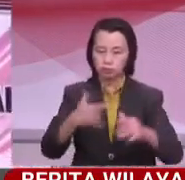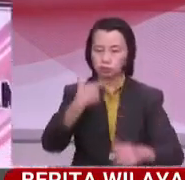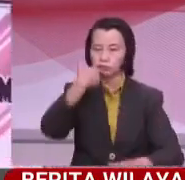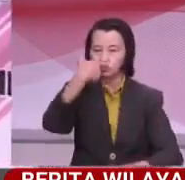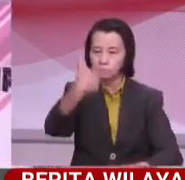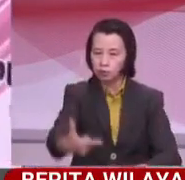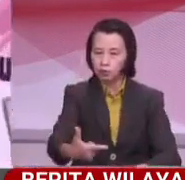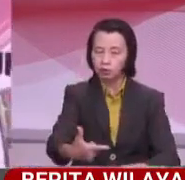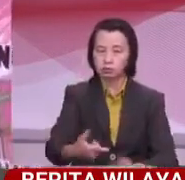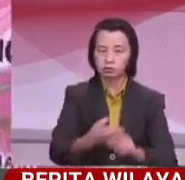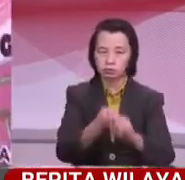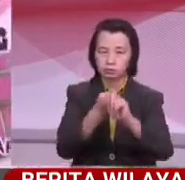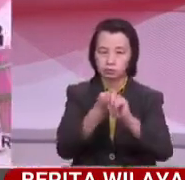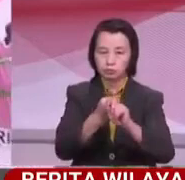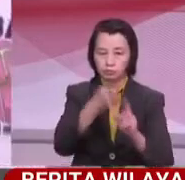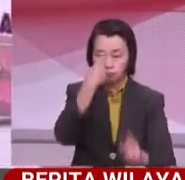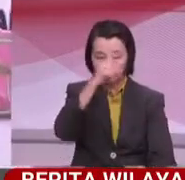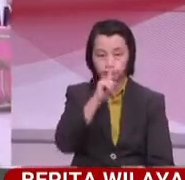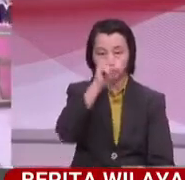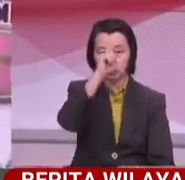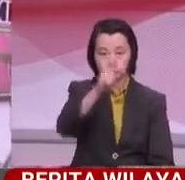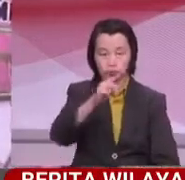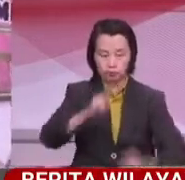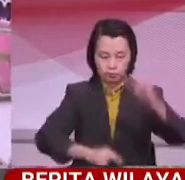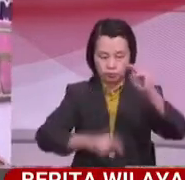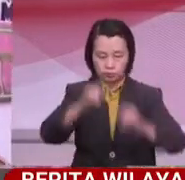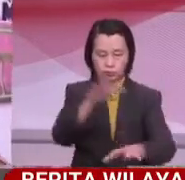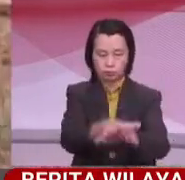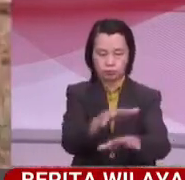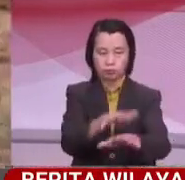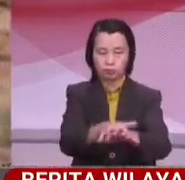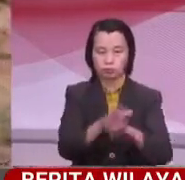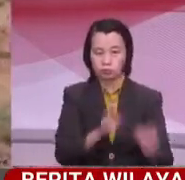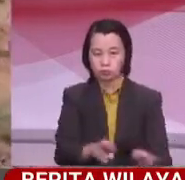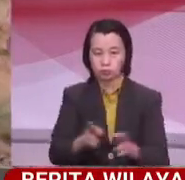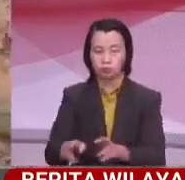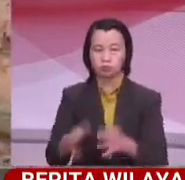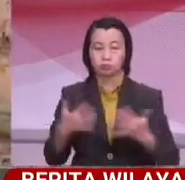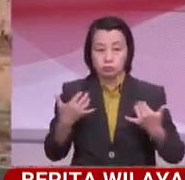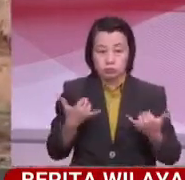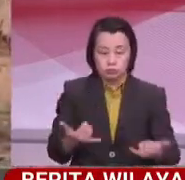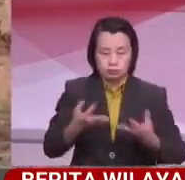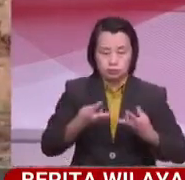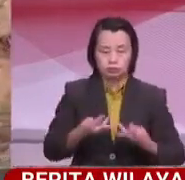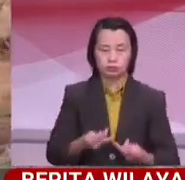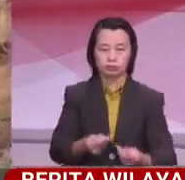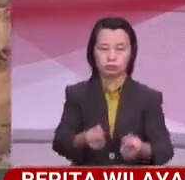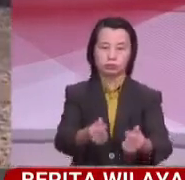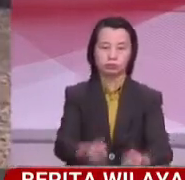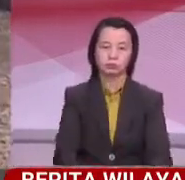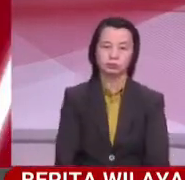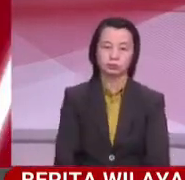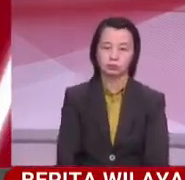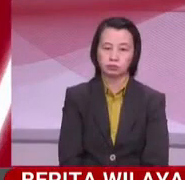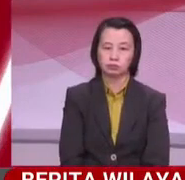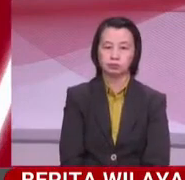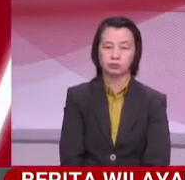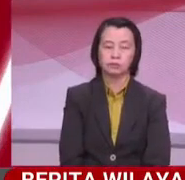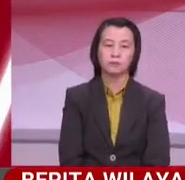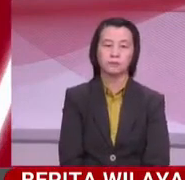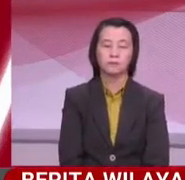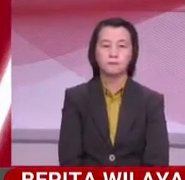sekian lama terjalin ini bagi memastikan pembangunan pusat yang dirancang ketika ini berjalan lancar biodata